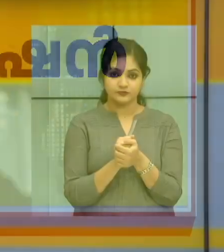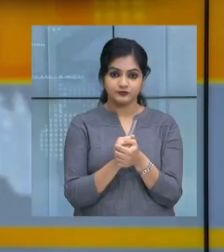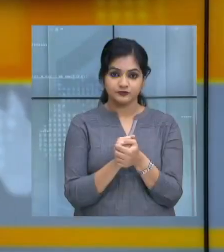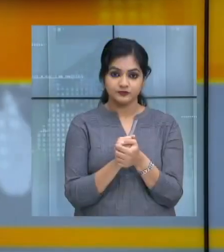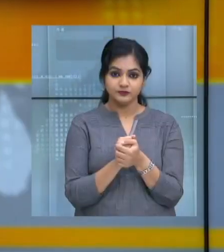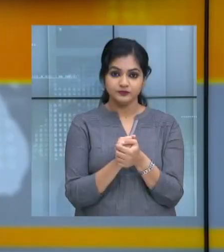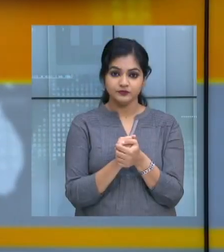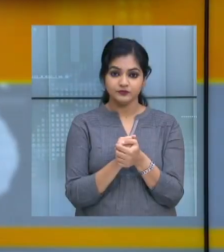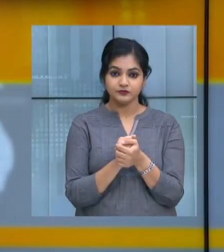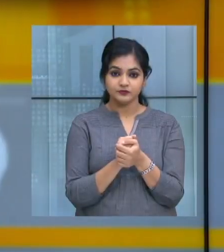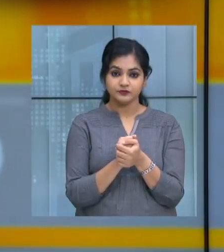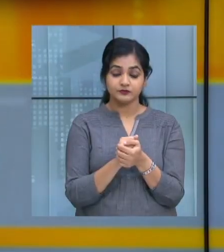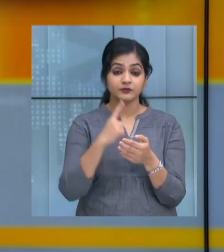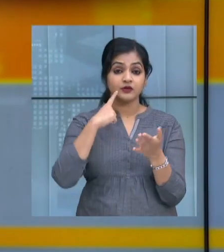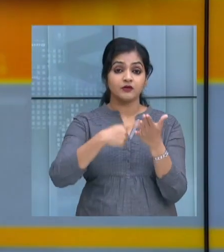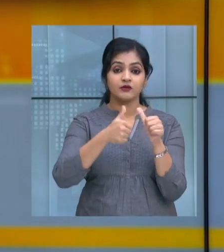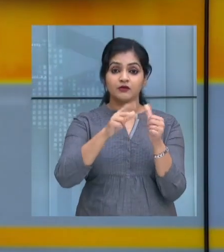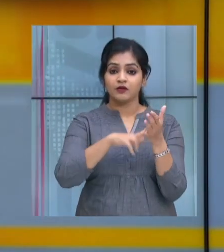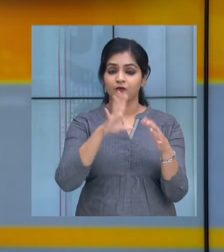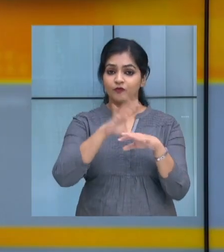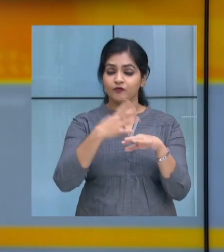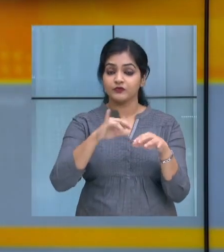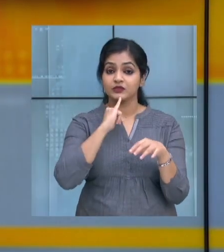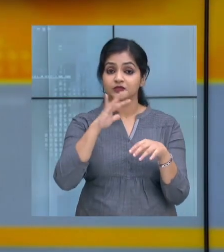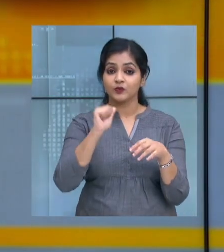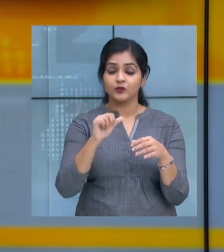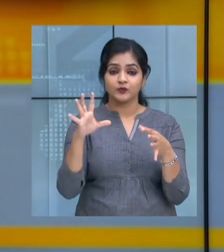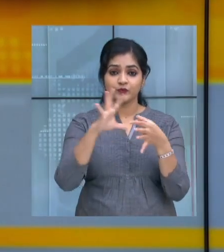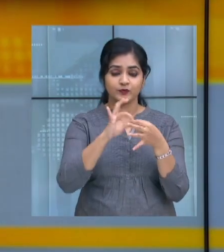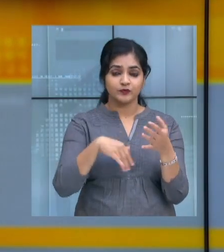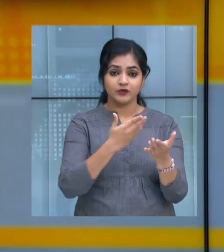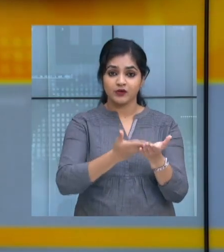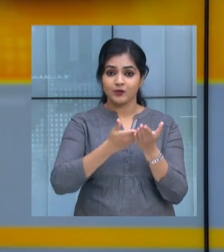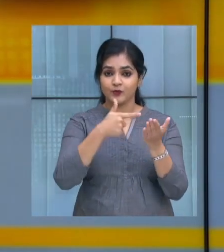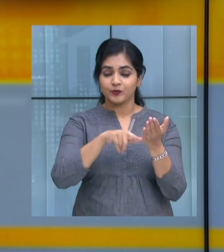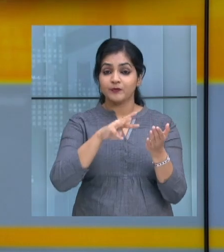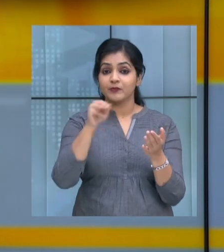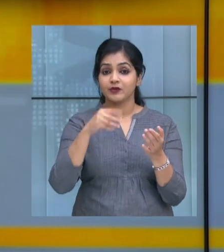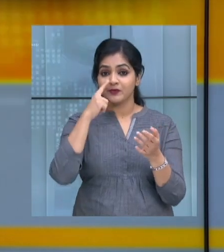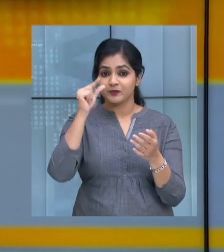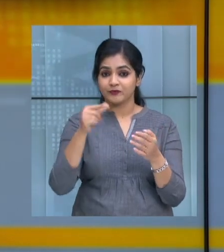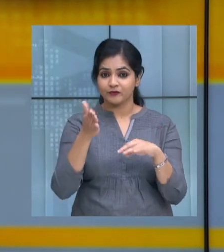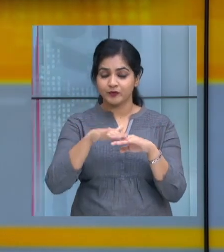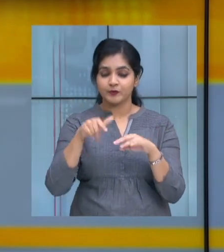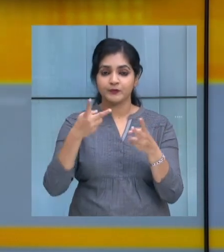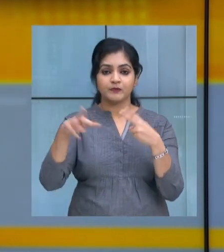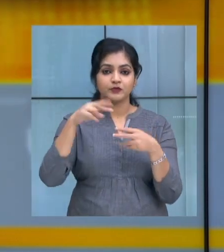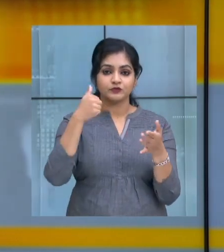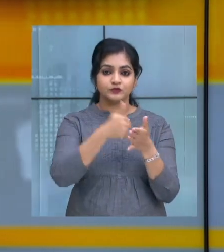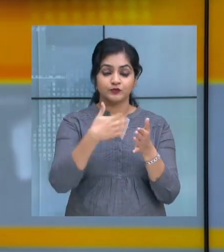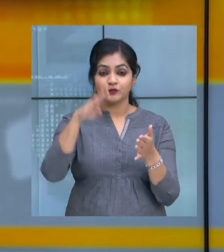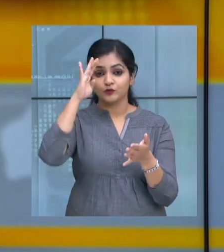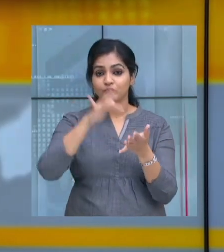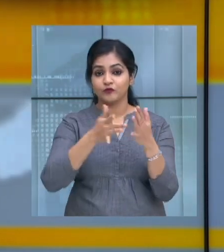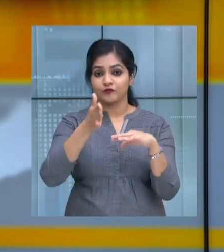വിവരങ്ങൾ നൽകിയത്. ഇറാൻ പിടിച്ചെടുത്ത ഇസ്രയേൽ ബന്ധമുള്ള കപ്പലിലെ മലയാളി യുവതി നാട്ടിൽ തിരിച്ചെത്തി. തൃശൂർ സ്വദേശിയായ